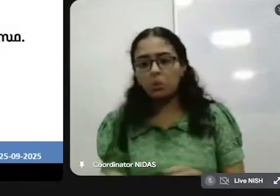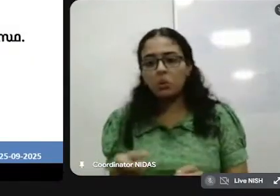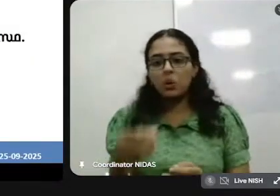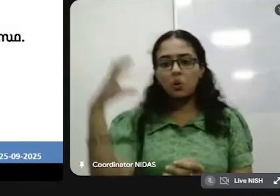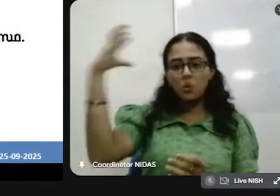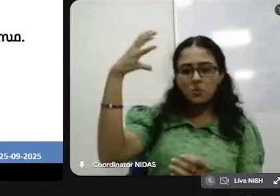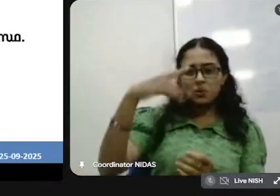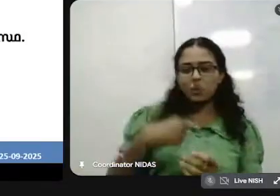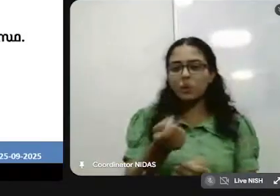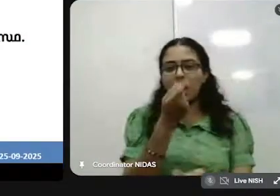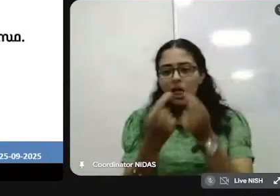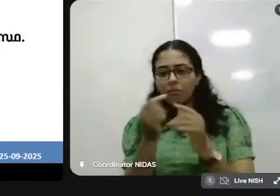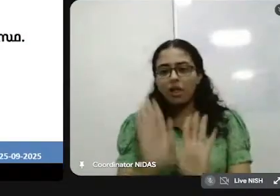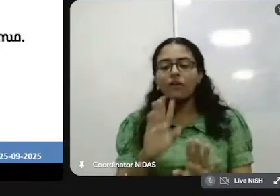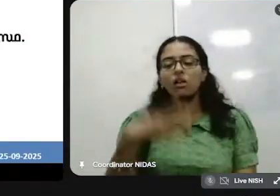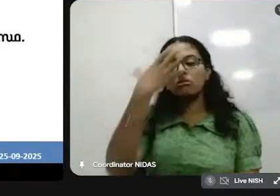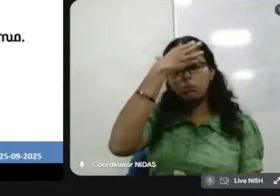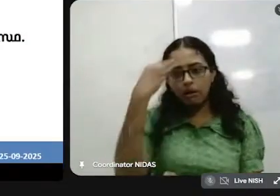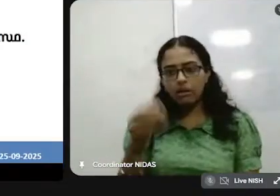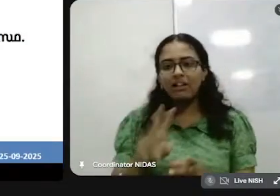അതൊക്കെയാണ് പ്രോസ്പെക്റ്റീവ് മെമ്മറിയുടെ ഉദാഹരണങ്ങൾ.